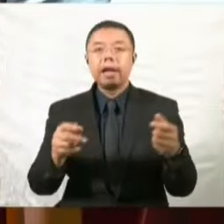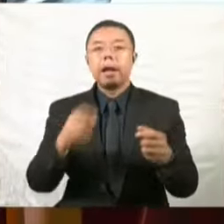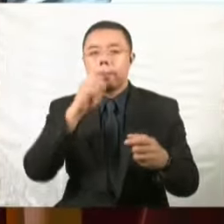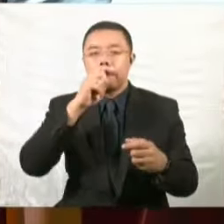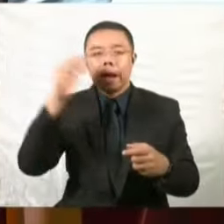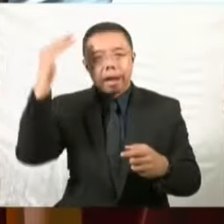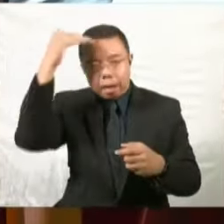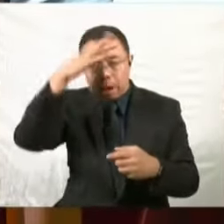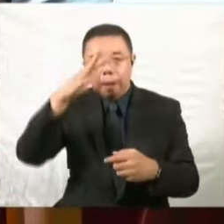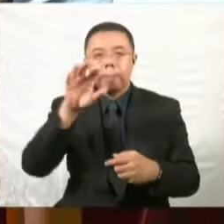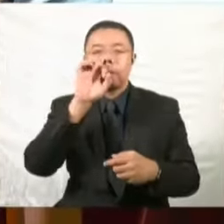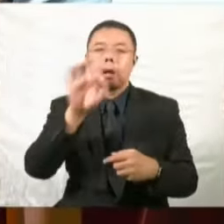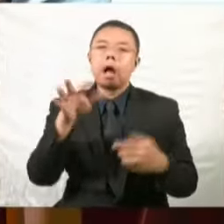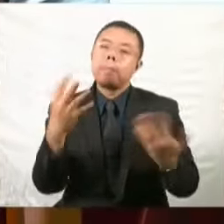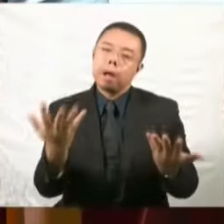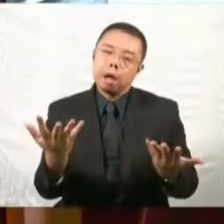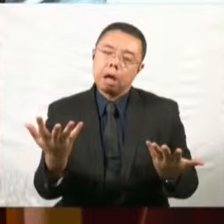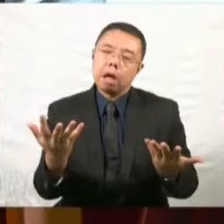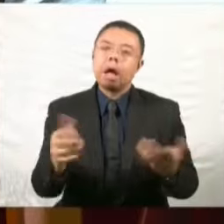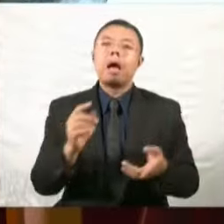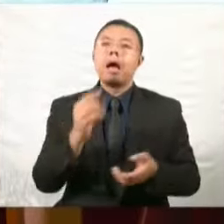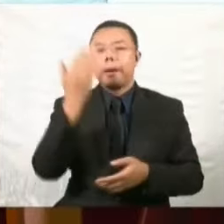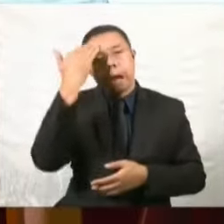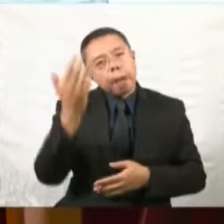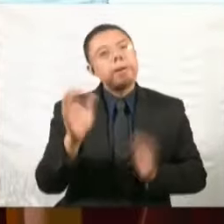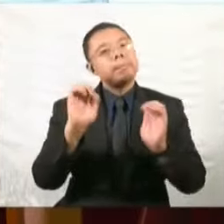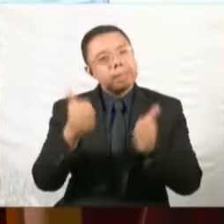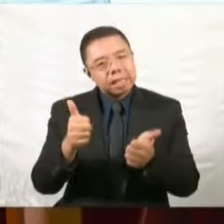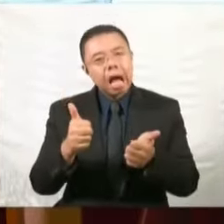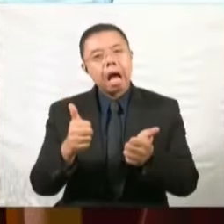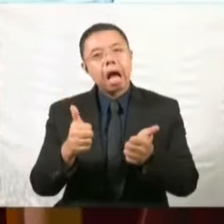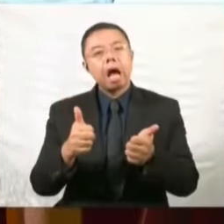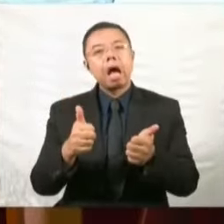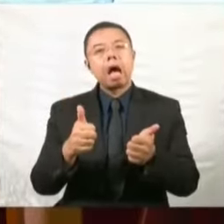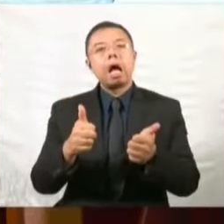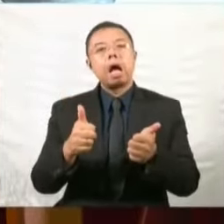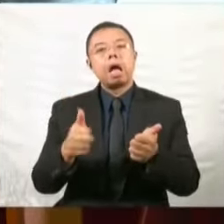Bapak dan kenapa itu sampai